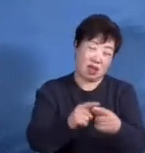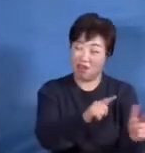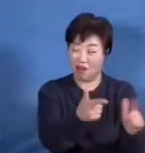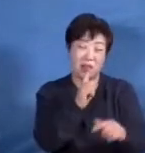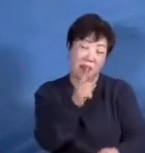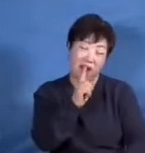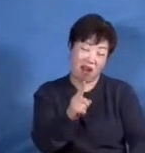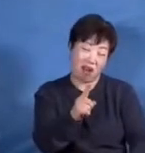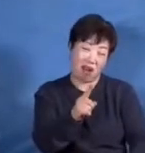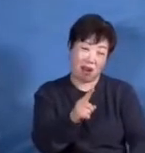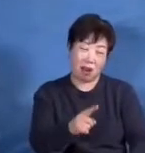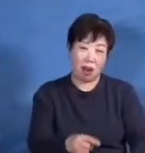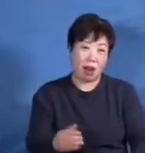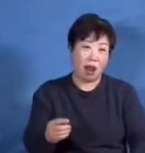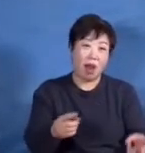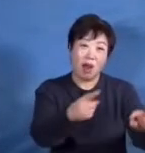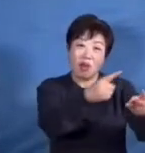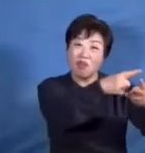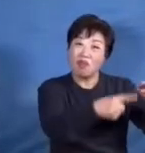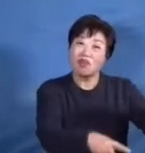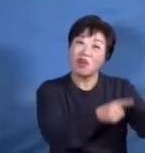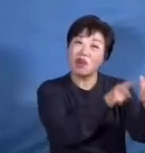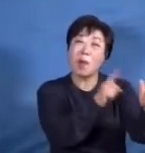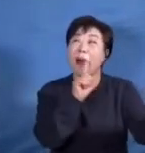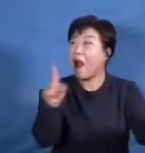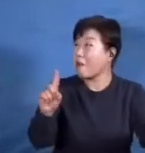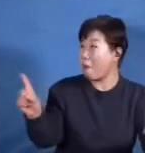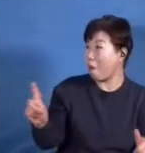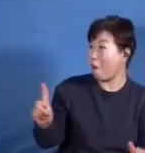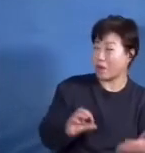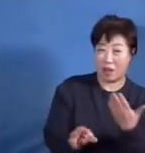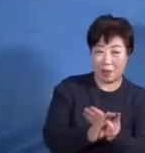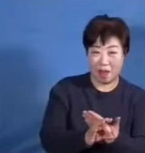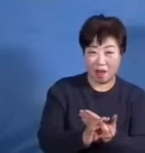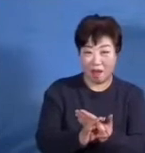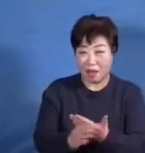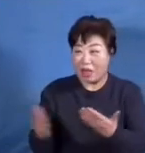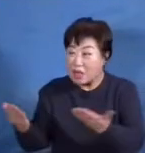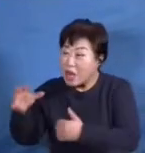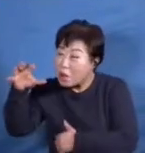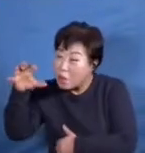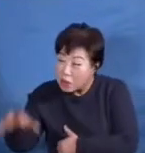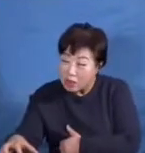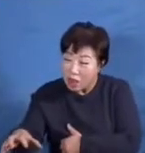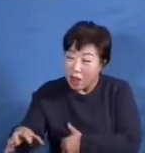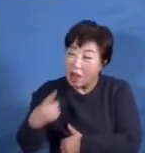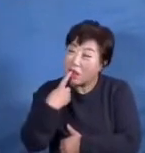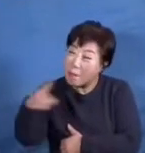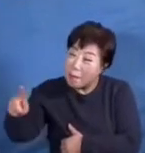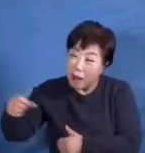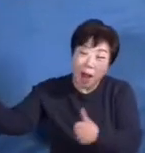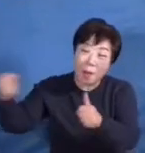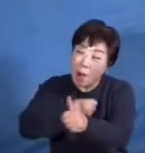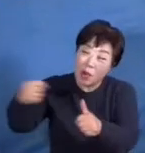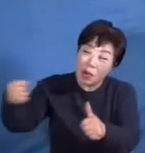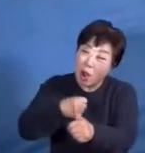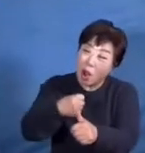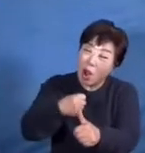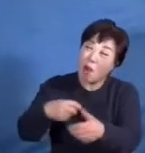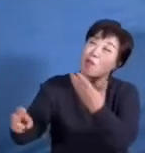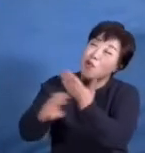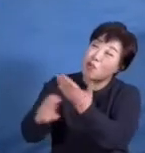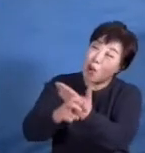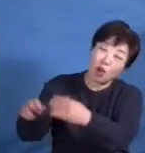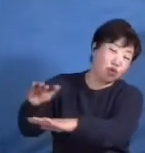윤석열이 이렇게 말했다고 합니다. 산업 현장에서 폭력과 협박의 터를 잡은 불법을 놔두면